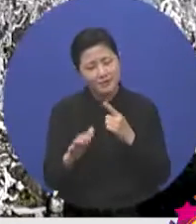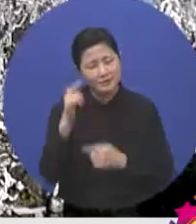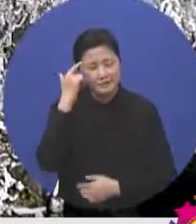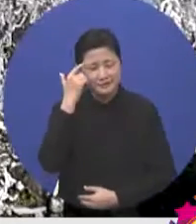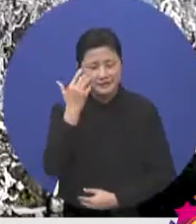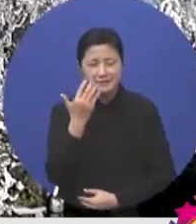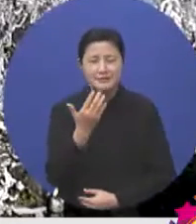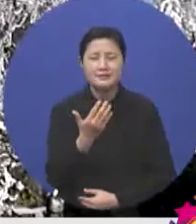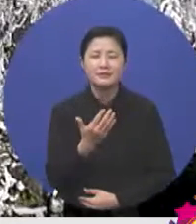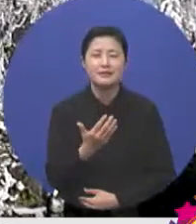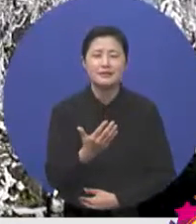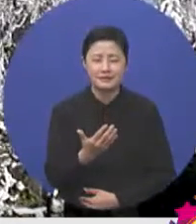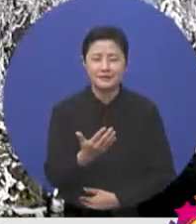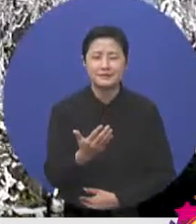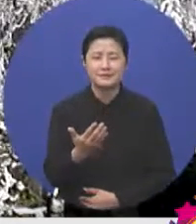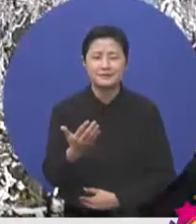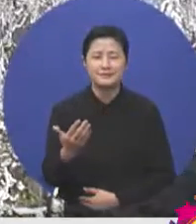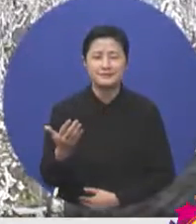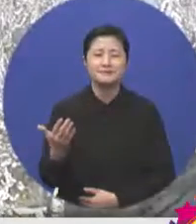떨어지나